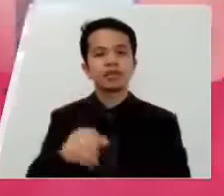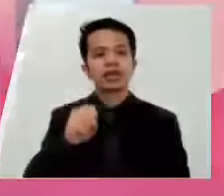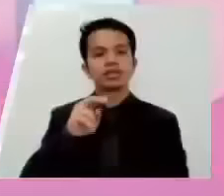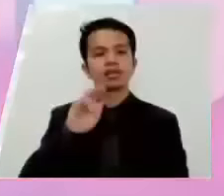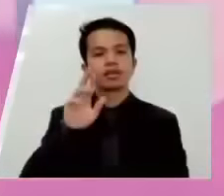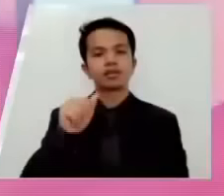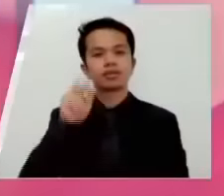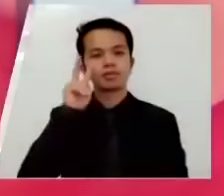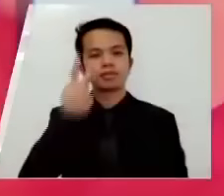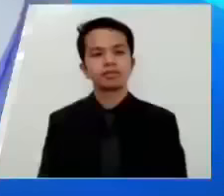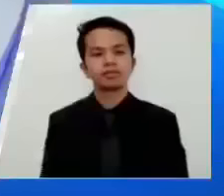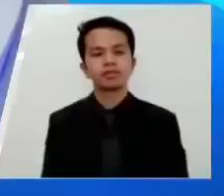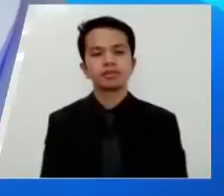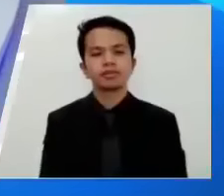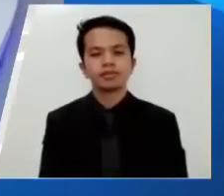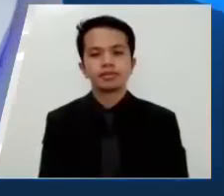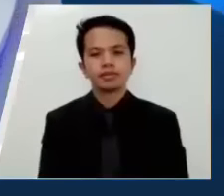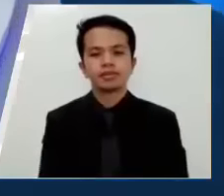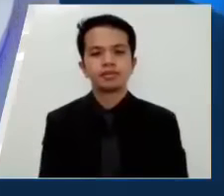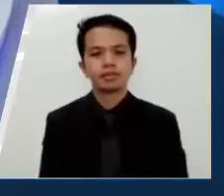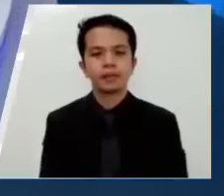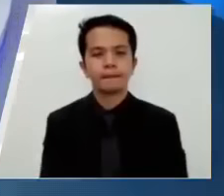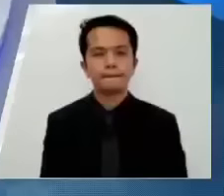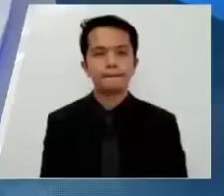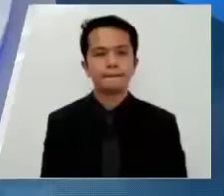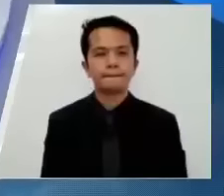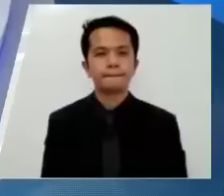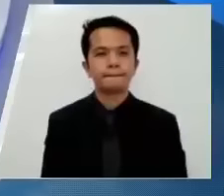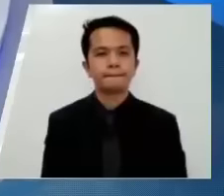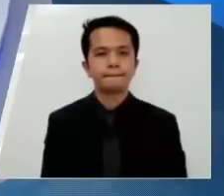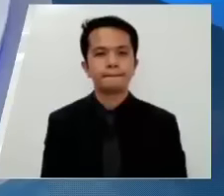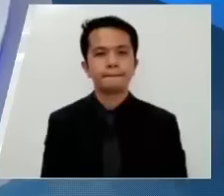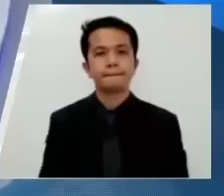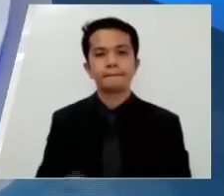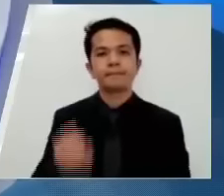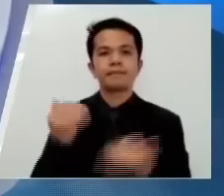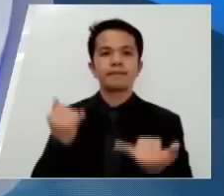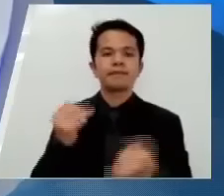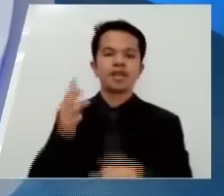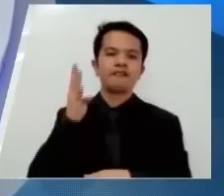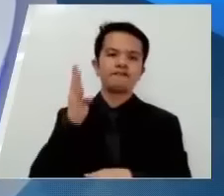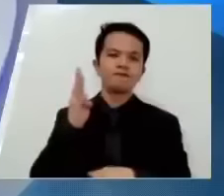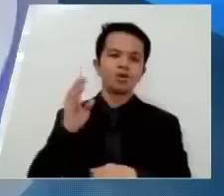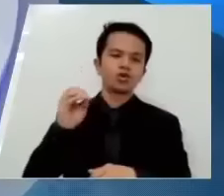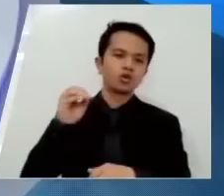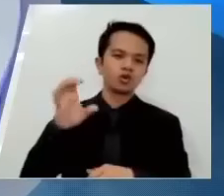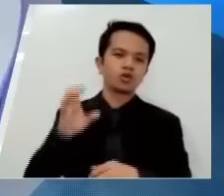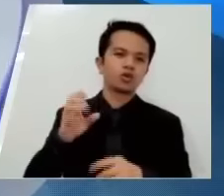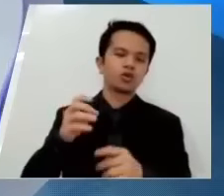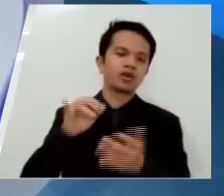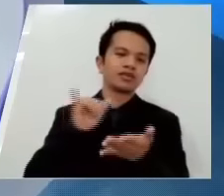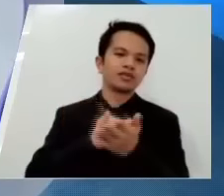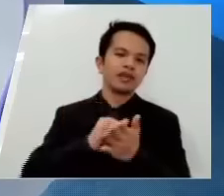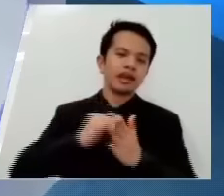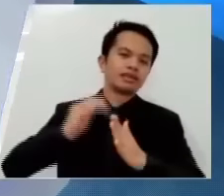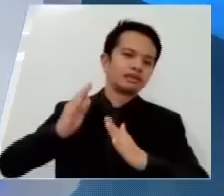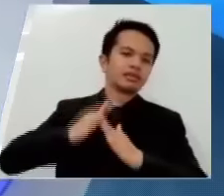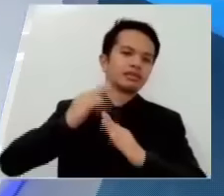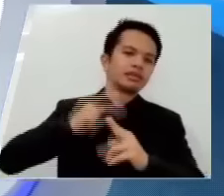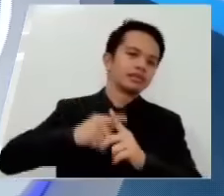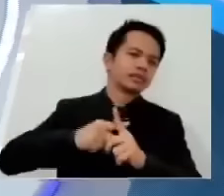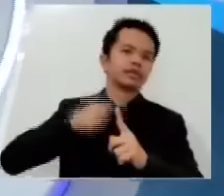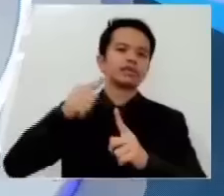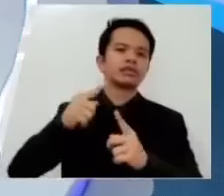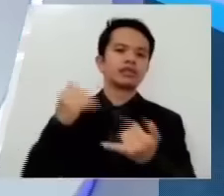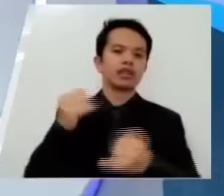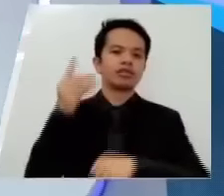inyong saksi. 40 degrees Celsius, ganyan po kataas ang maximum daytime temperature na